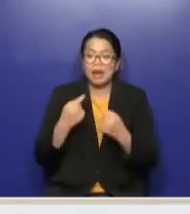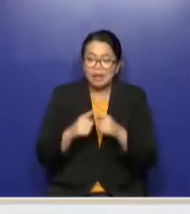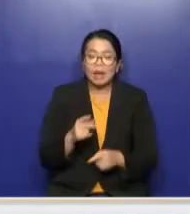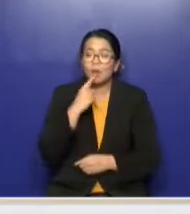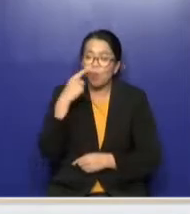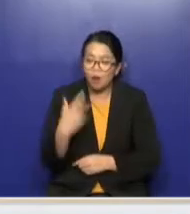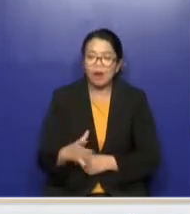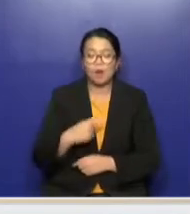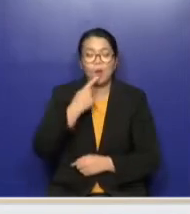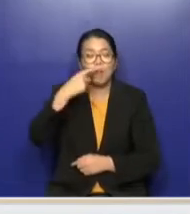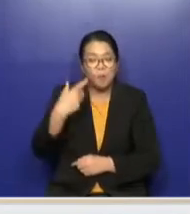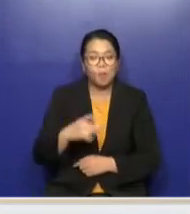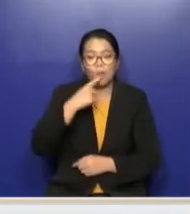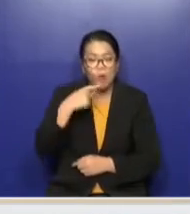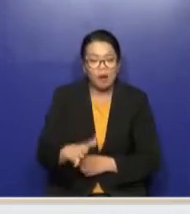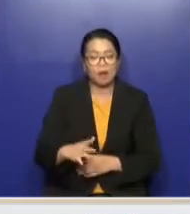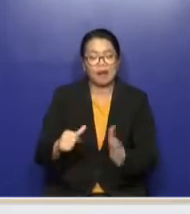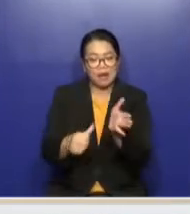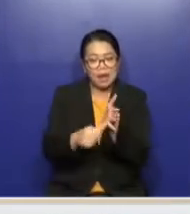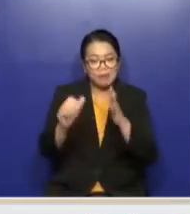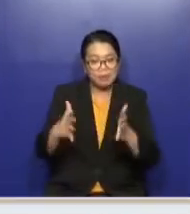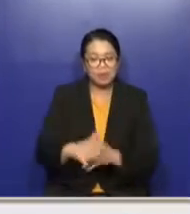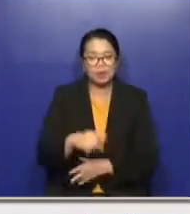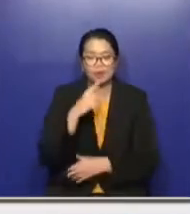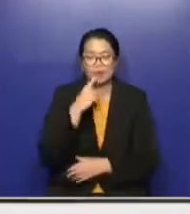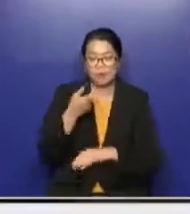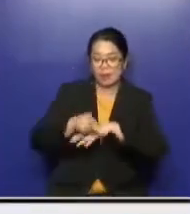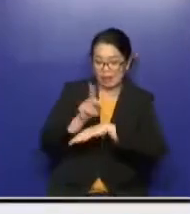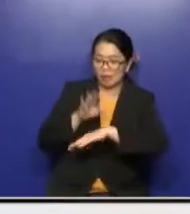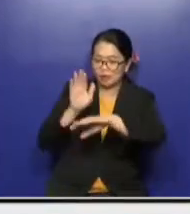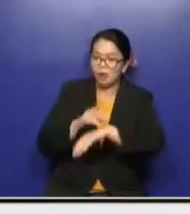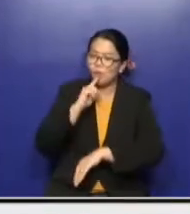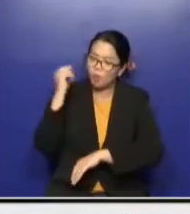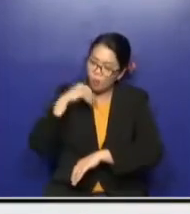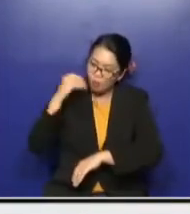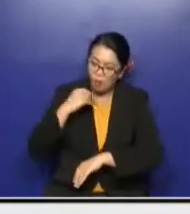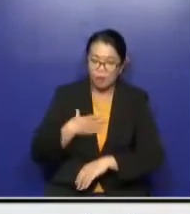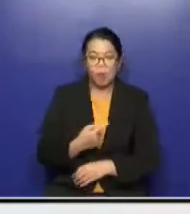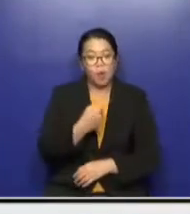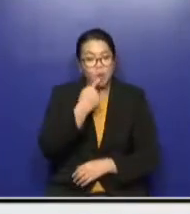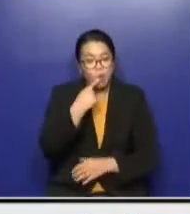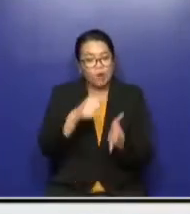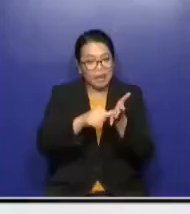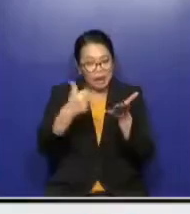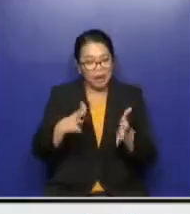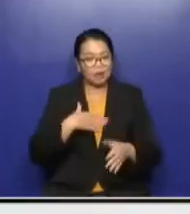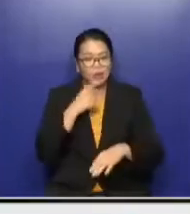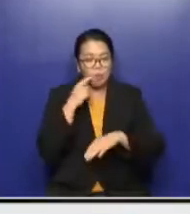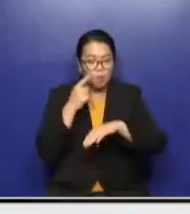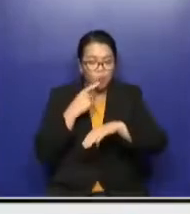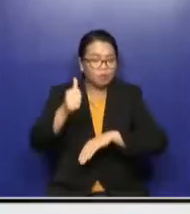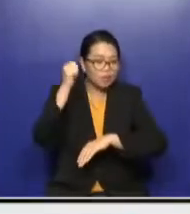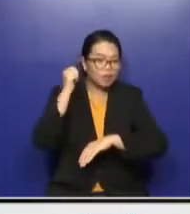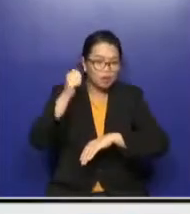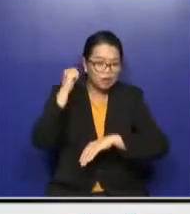ไง อันไหนที่พูดแล้วก็จะพูดซ้ำนักหน่อยครับ ไม่ใช่พูดแล้วแก้ไขดิฉันก็จะไม่พูดแต่พูดแล้วมันก็ยัง